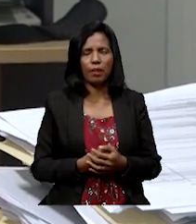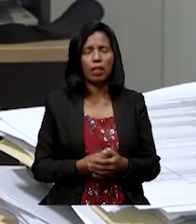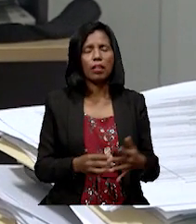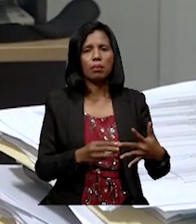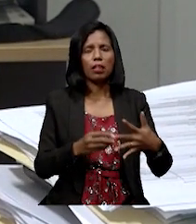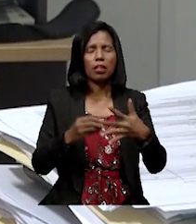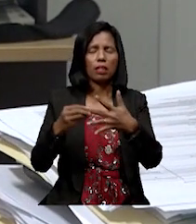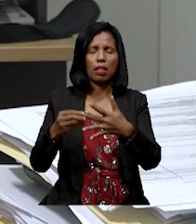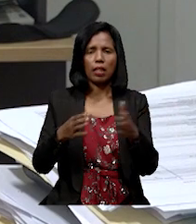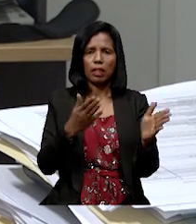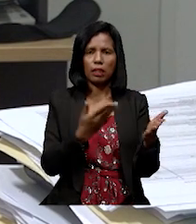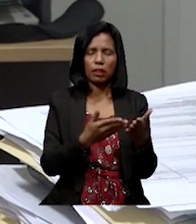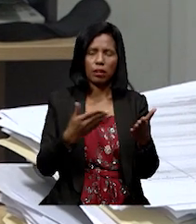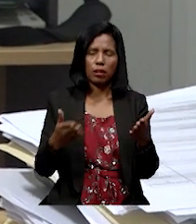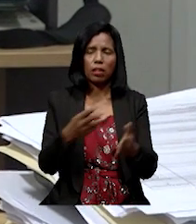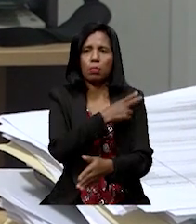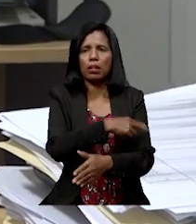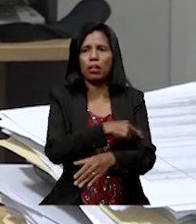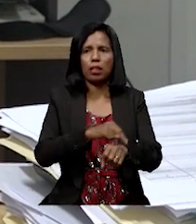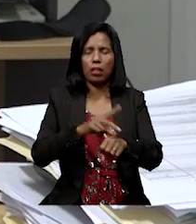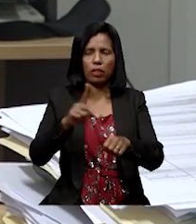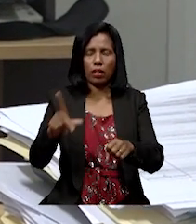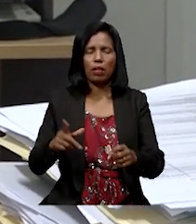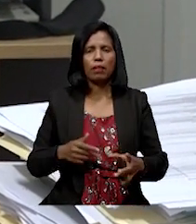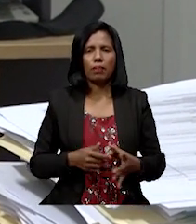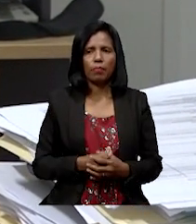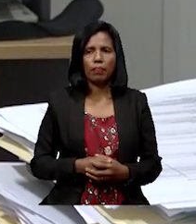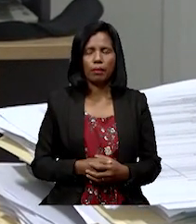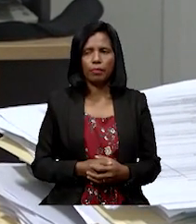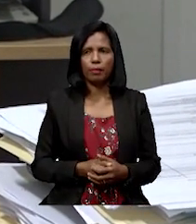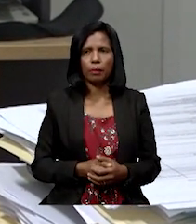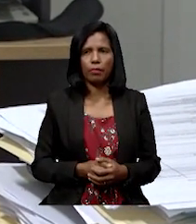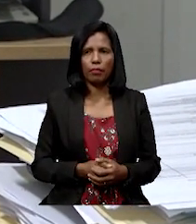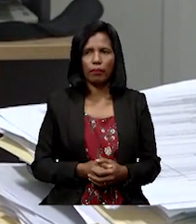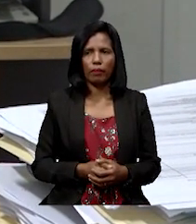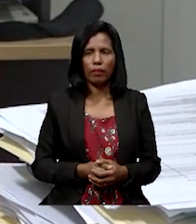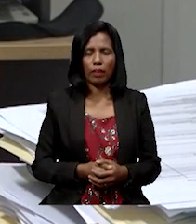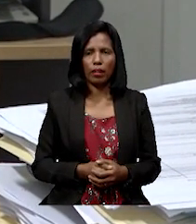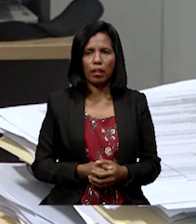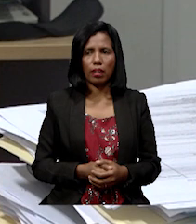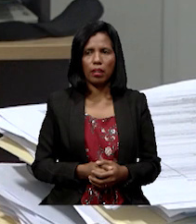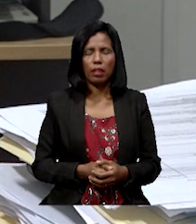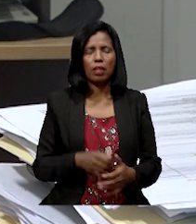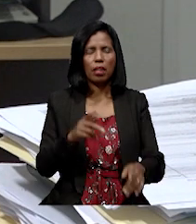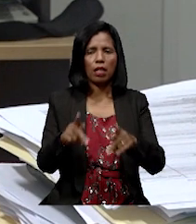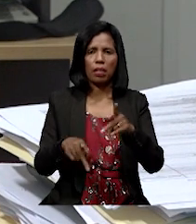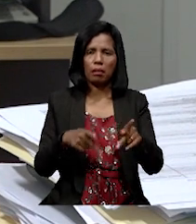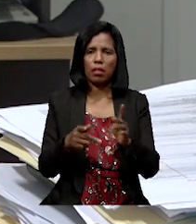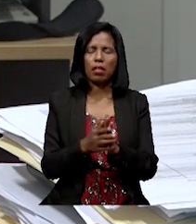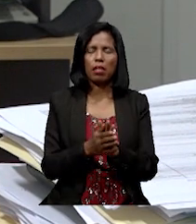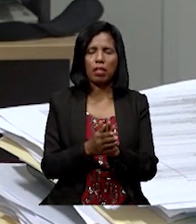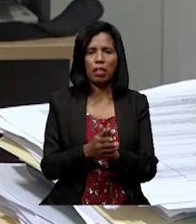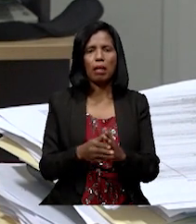Guido Valadares ten yang overload, ne? Ini yang kapasitasnya ne mais kapasitas normal ne bemake